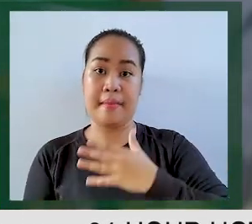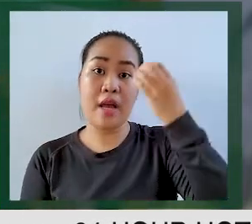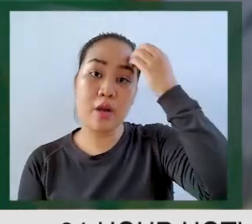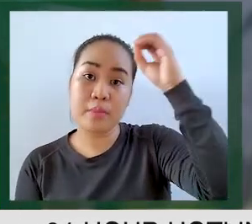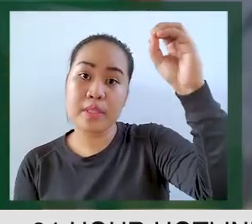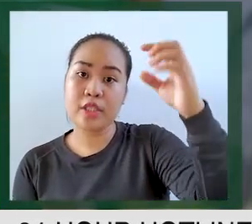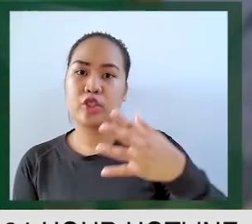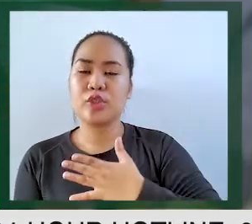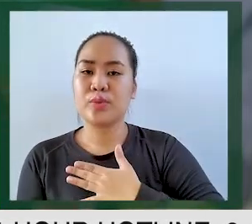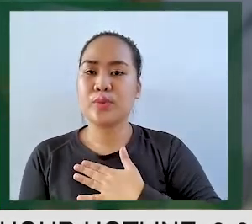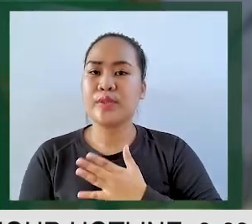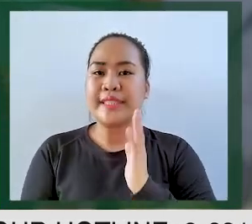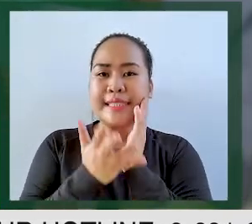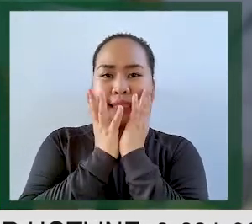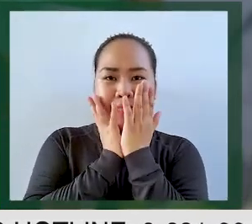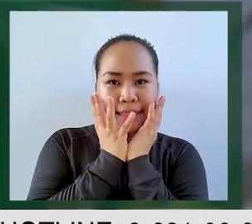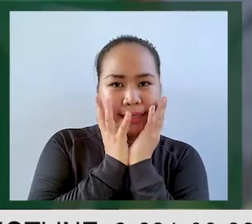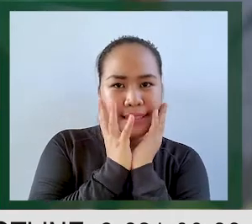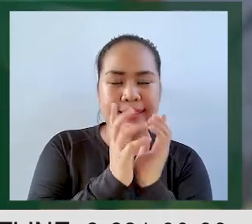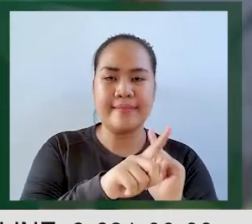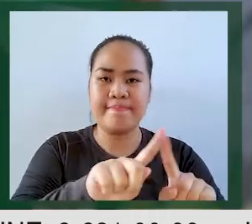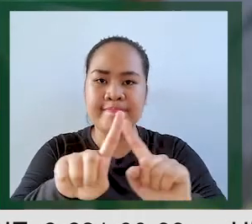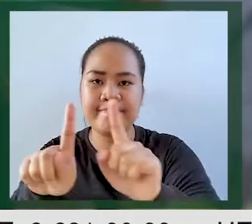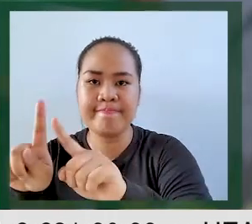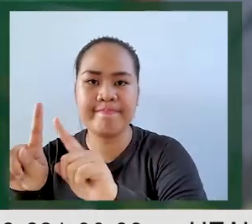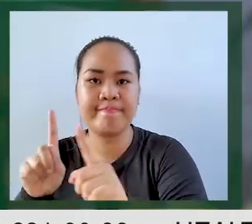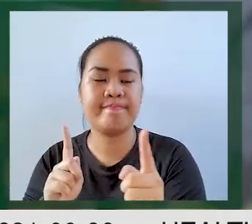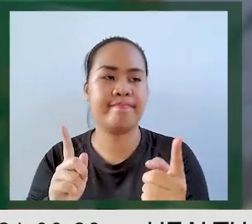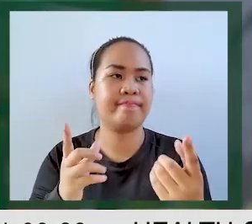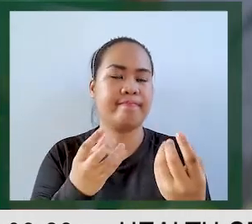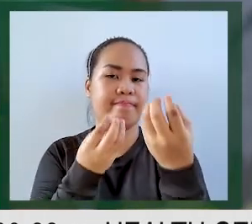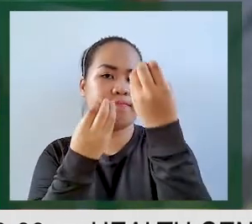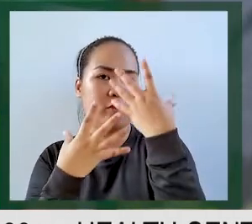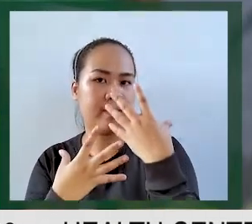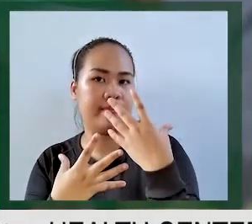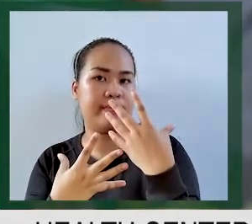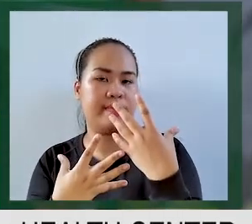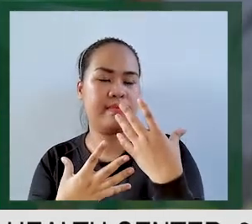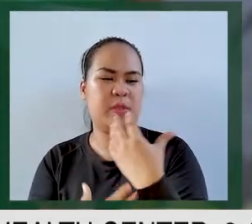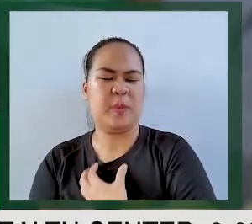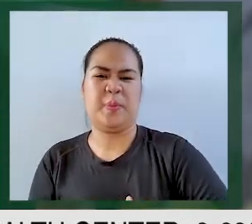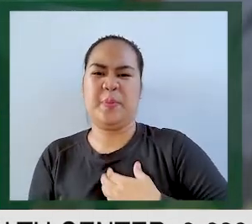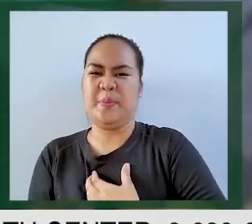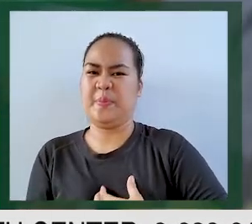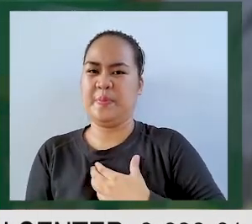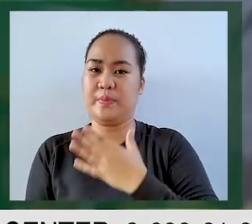ba? Pwede naman 'yang pag-usapan, eh, 'di ba? And siguro